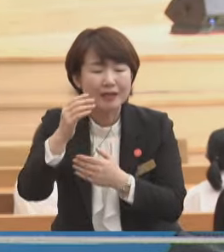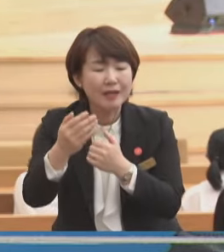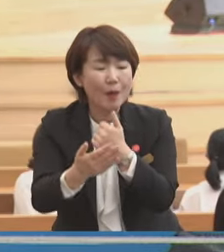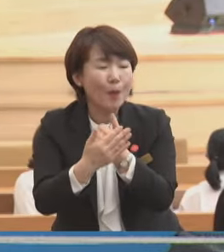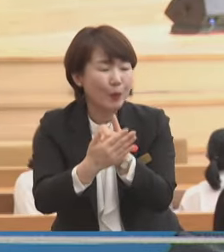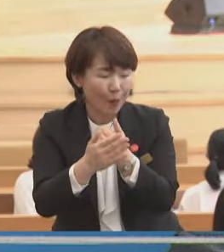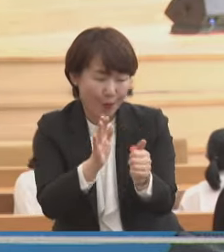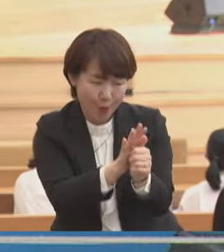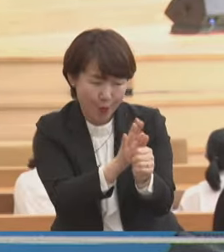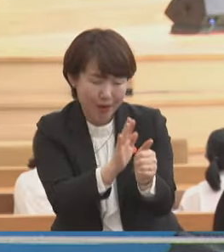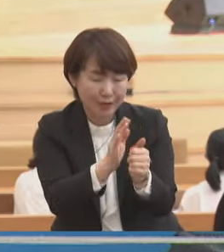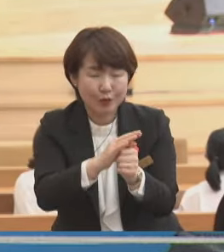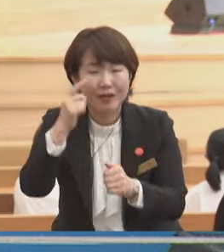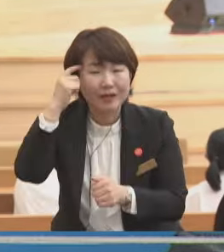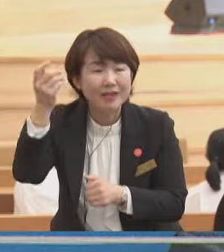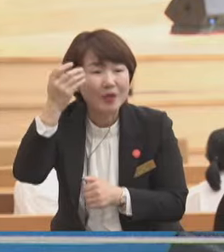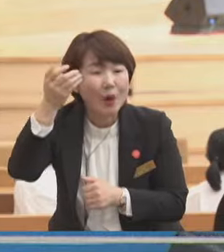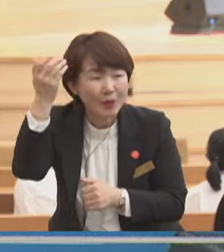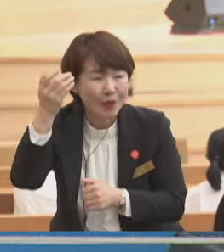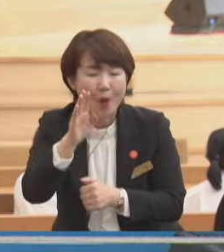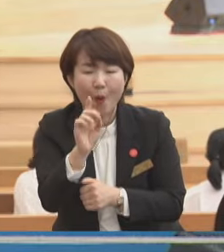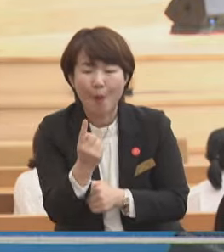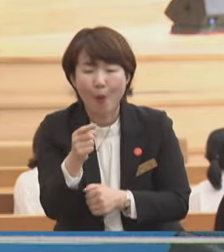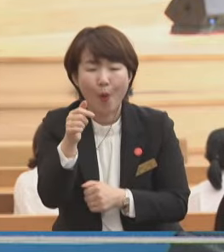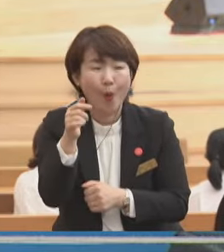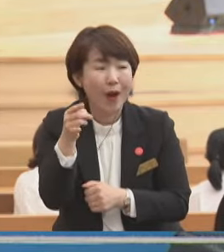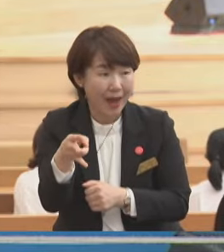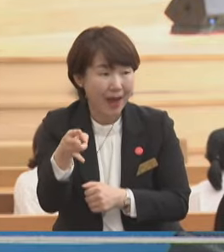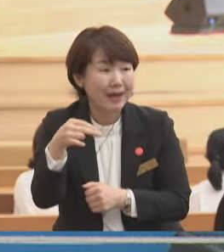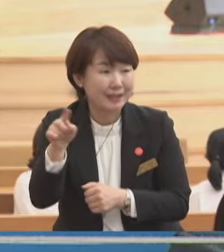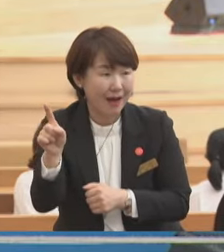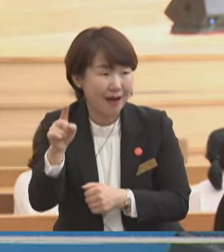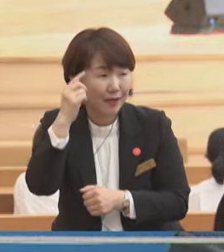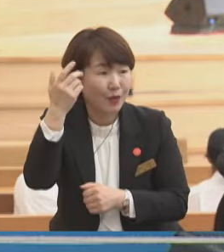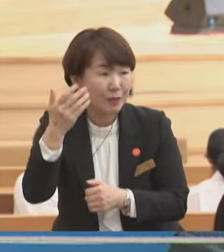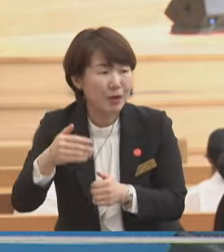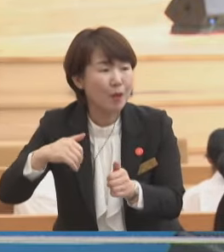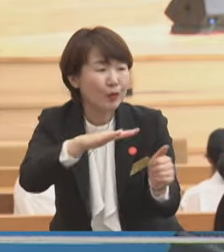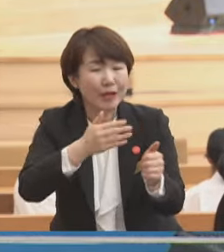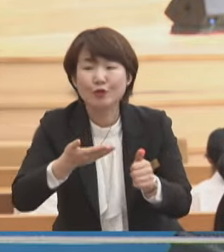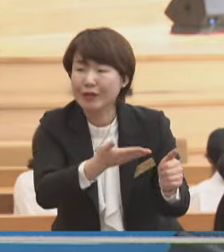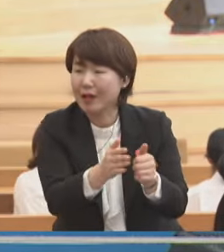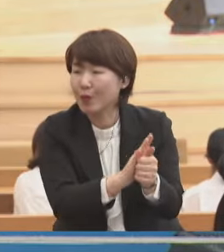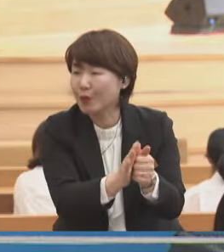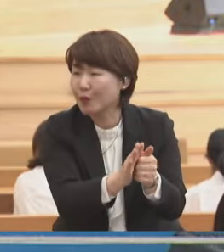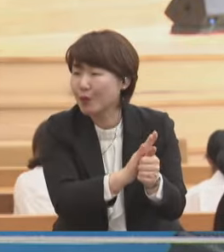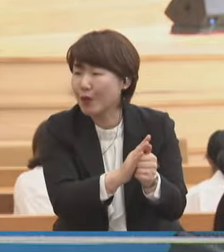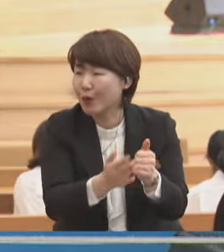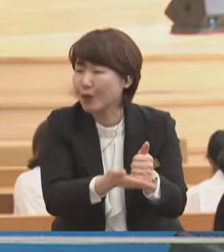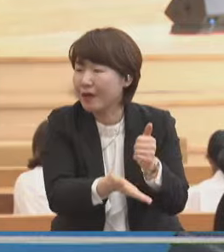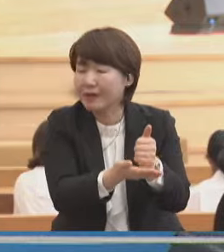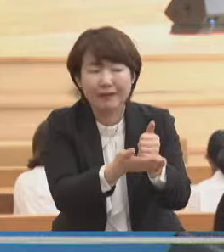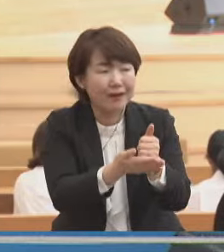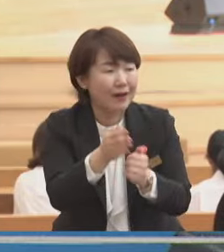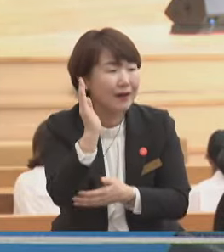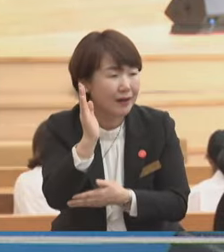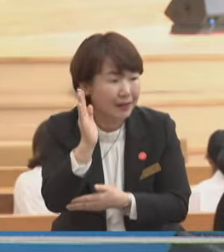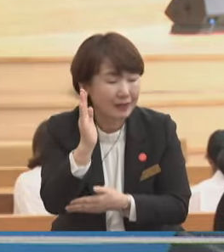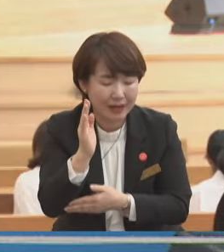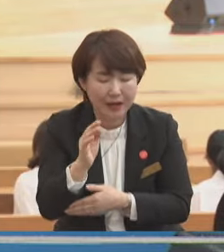보혜사 성령님이 모든 것들이 깨달아지고 그렇게 할 것이라고 그렇게 위로를 했어이 위로와 격려의 메시지가